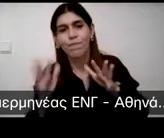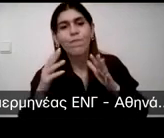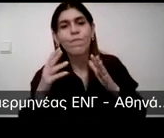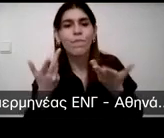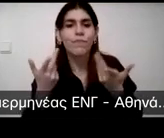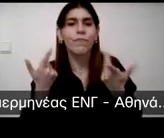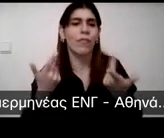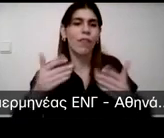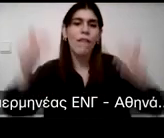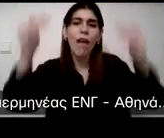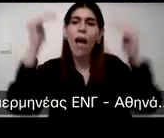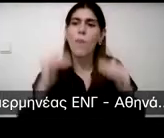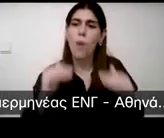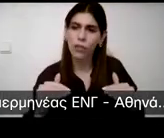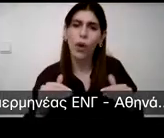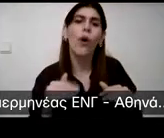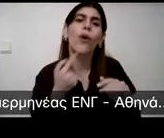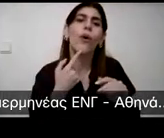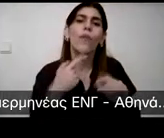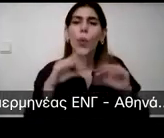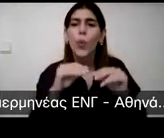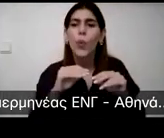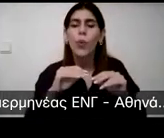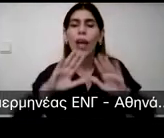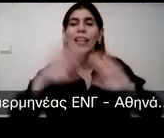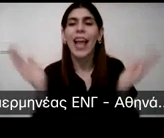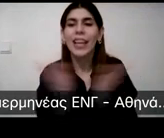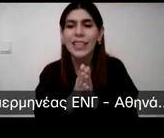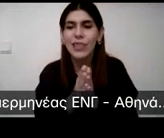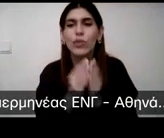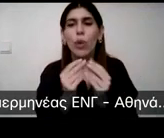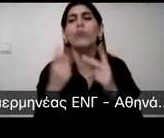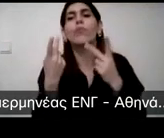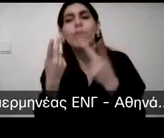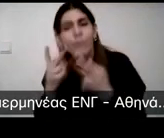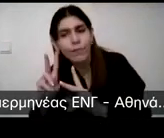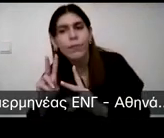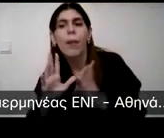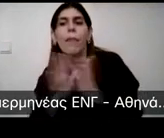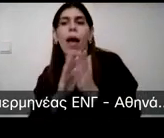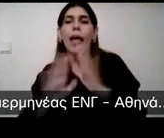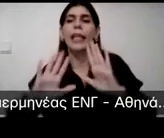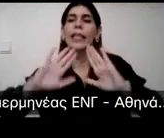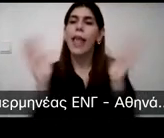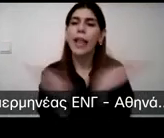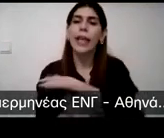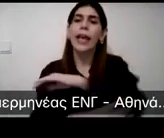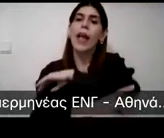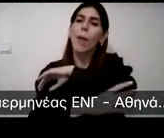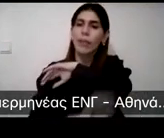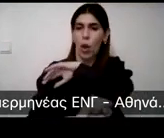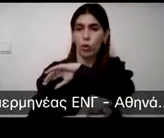γενική ΣΕΕΟΣ ως διαφοροποιημένο τύπο σε σχέση με την γενική του